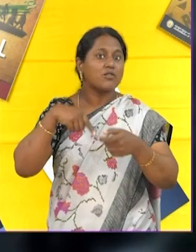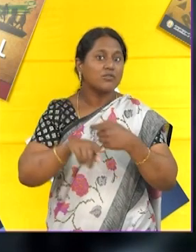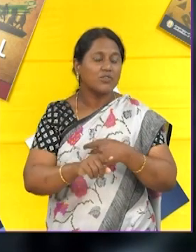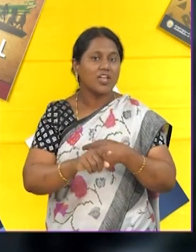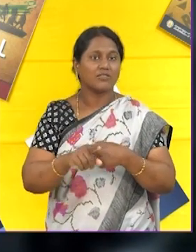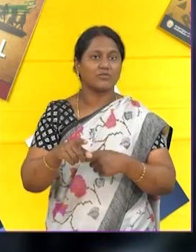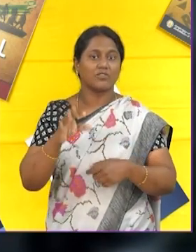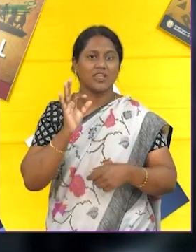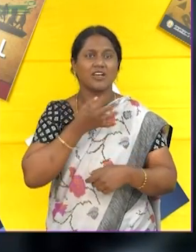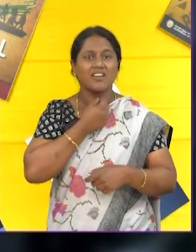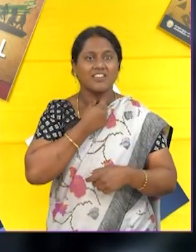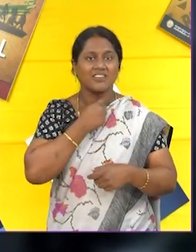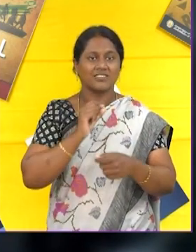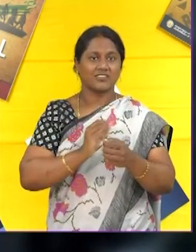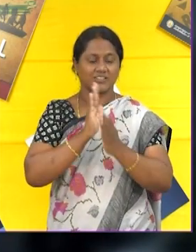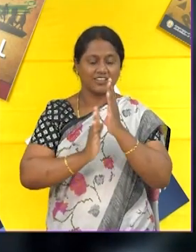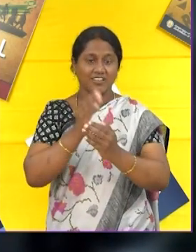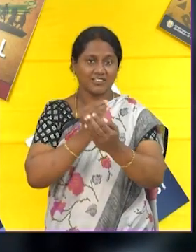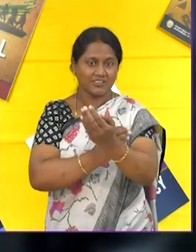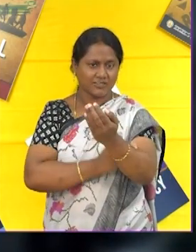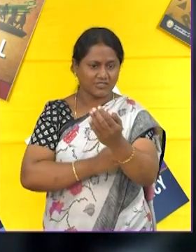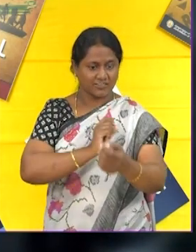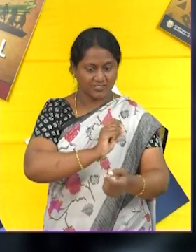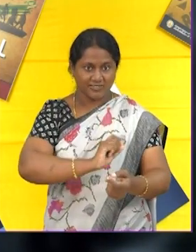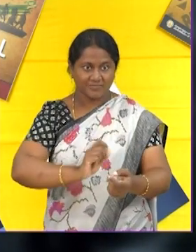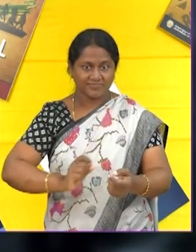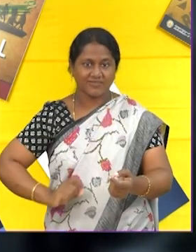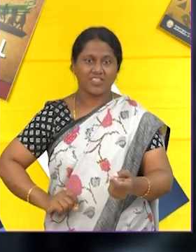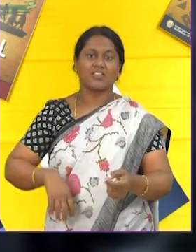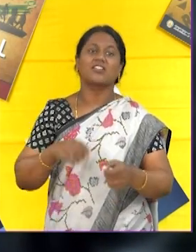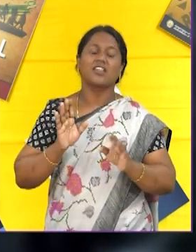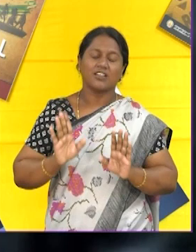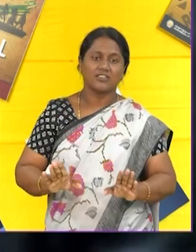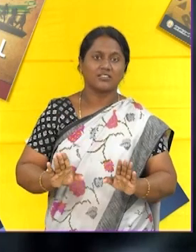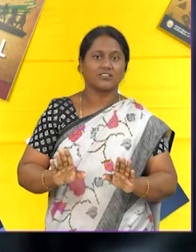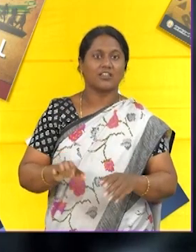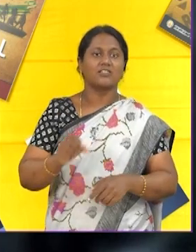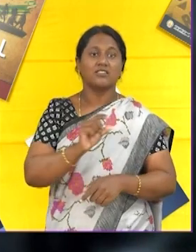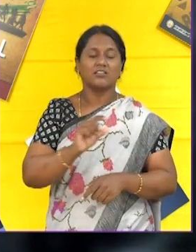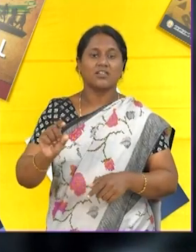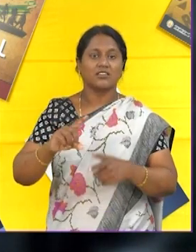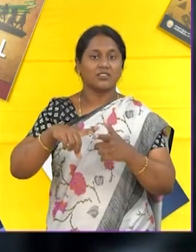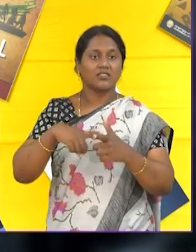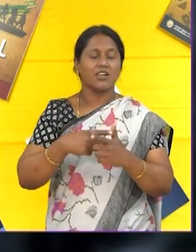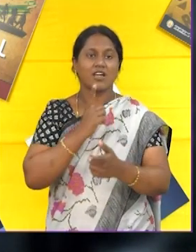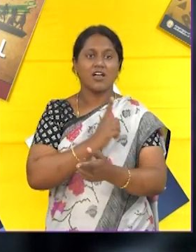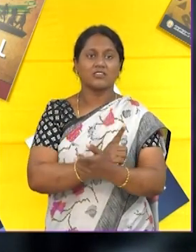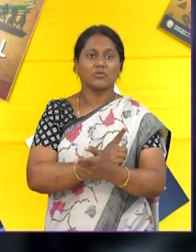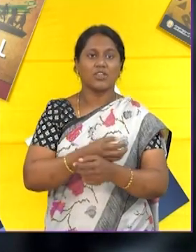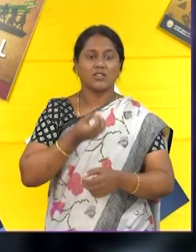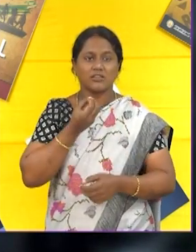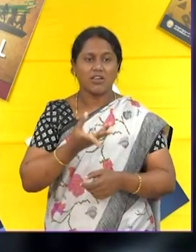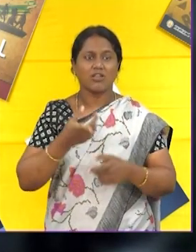காமிக் ஃப்ரஸ்ட்ரேஷன் அதை எடுத்து எழுதியிருக்கிறார். எக்ஸென்ட்ரிசிட்டிஸ் அப்படின்ற ஒரு வேர்டு இருக்குது. எக்ஸென்ட்ரிசிட்டிஸ்னால் விசித்திரமான ஆர்டினரி பீப்புள் லைஃப்பில்